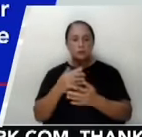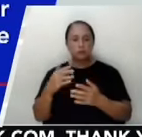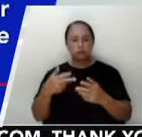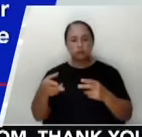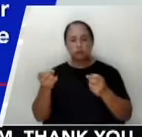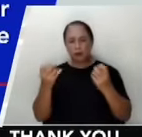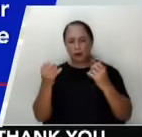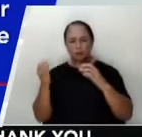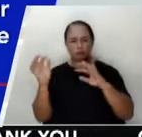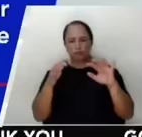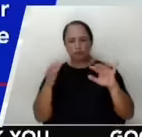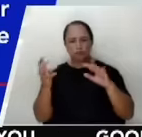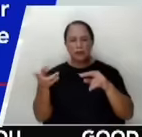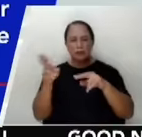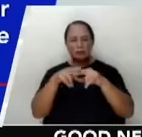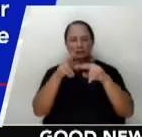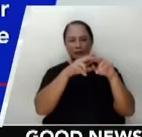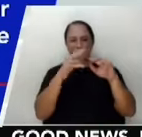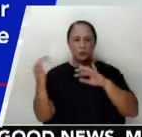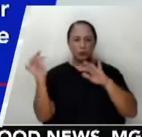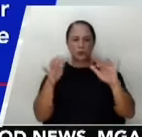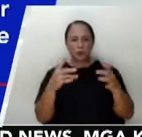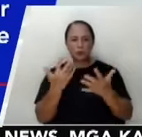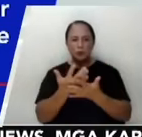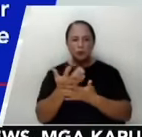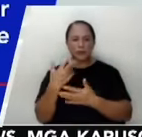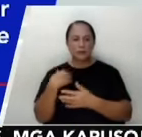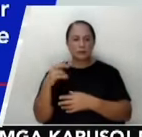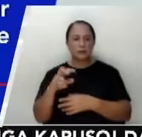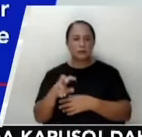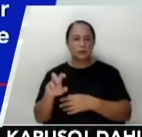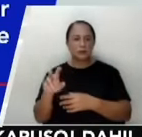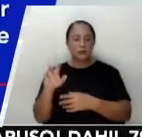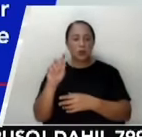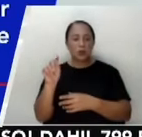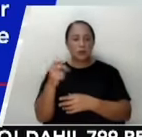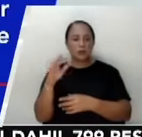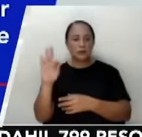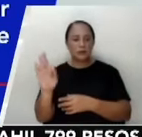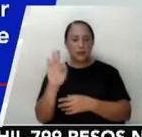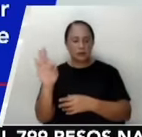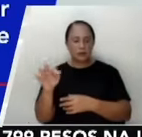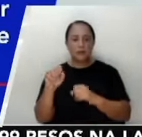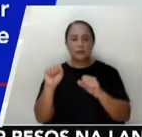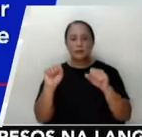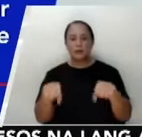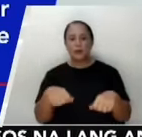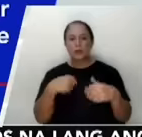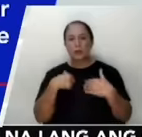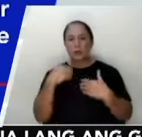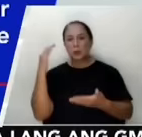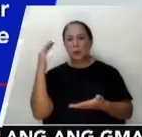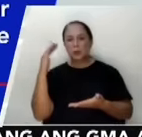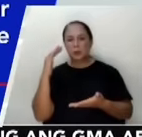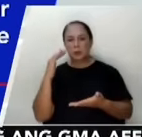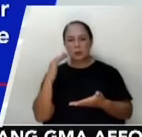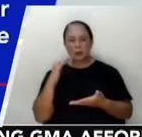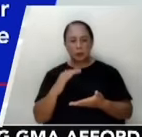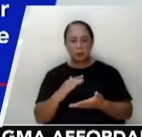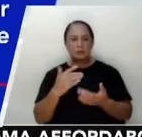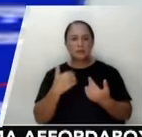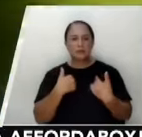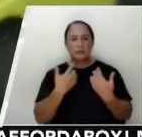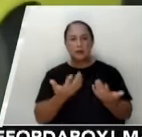Then after na naman dia by sa Thursday and Friday, possible nga mo decrease na po ng ato ang pa ang atong volume